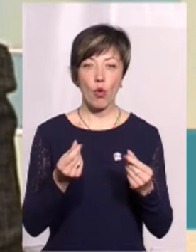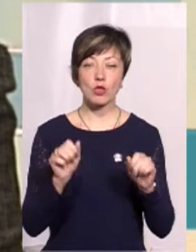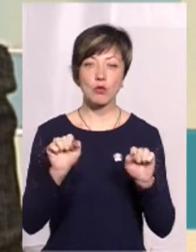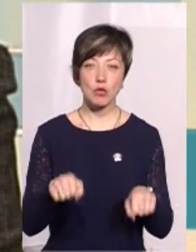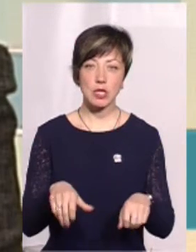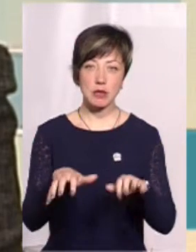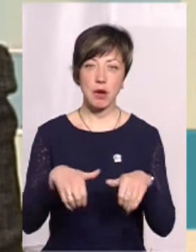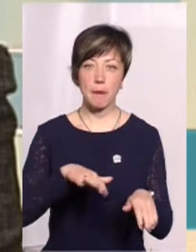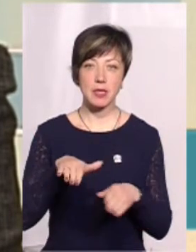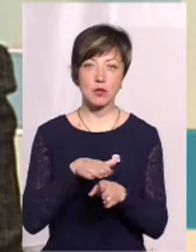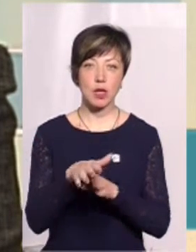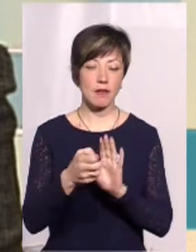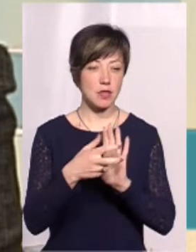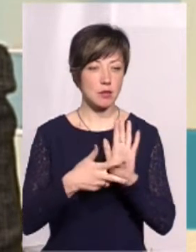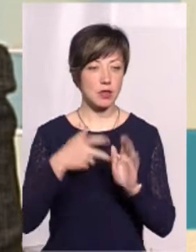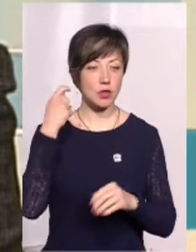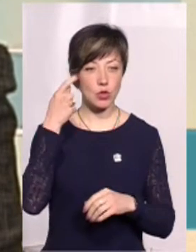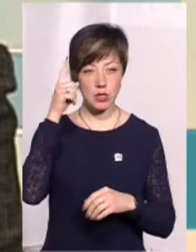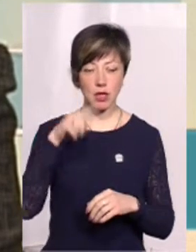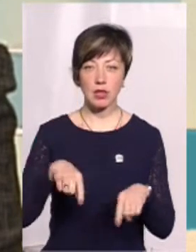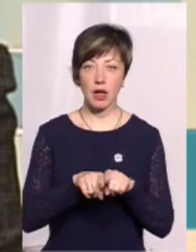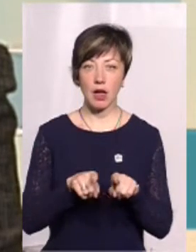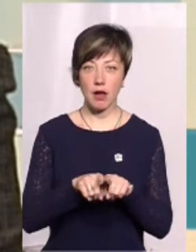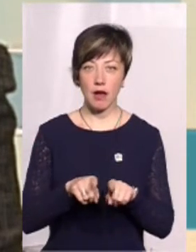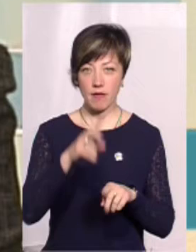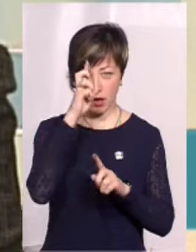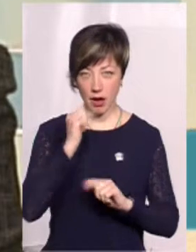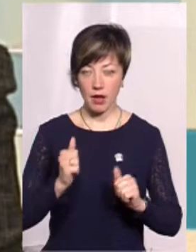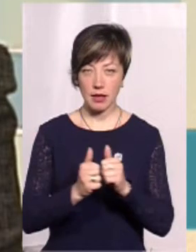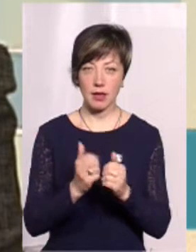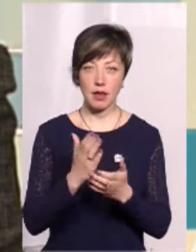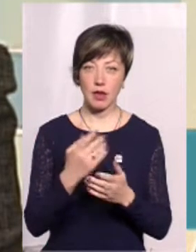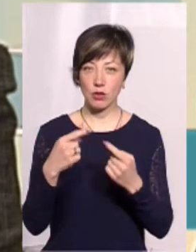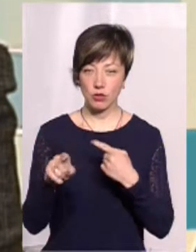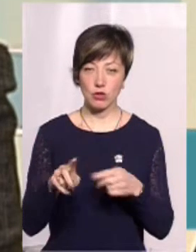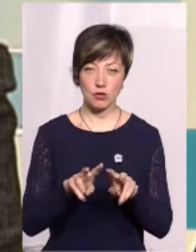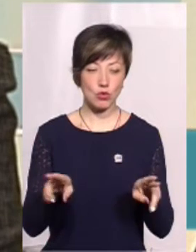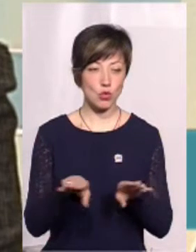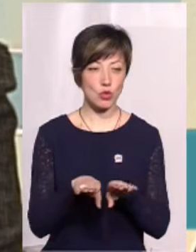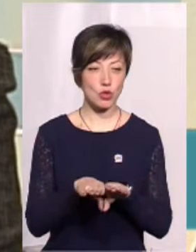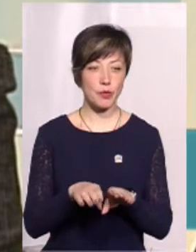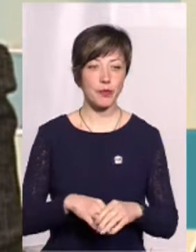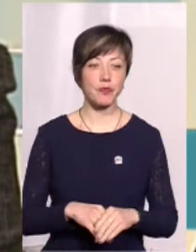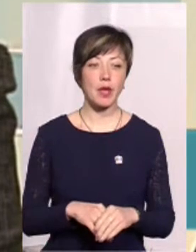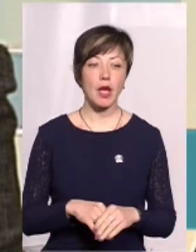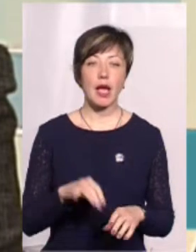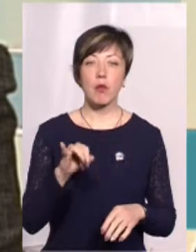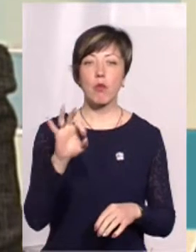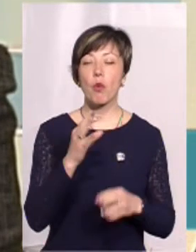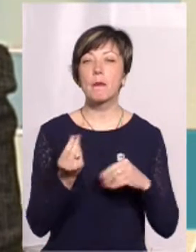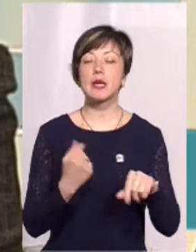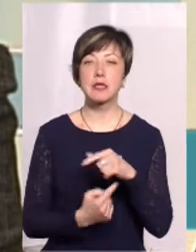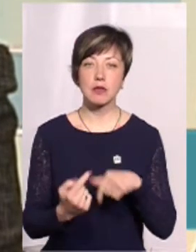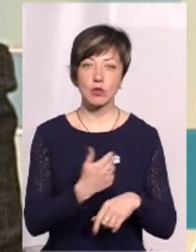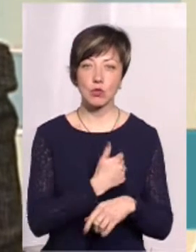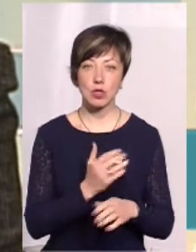можна буде забрати після досягнення повноліття. Ми знаємо, що таке в країнах Саудівської Аравії, якщо я не помиляюсь, щось схоже. І по веденню бізнесу –